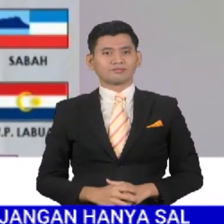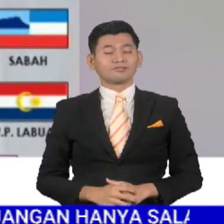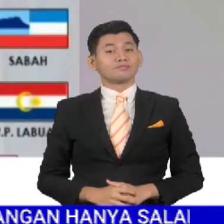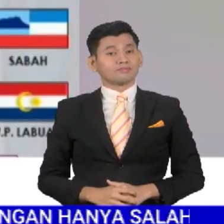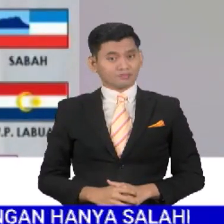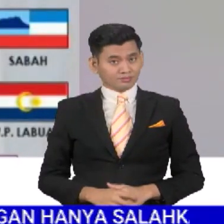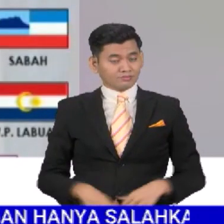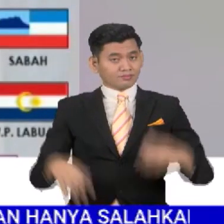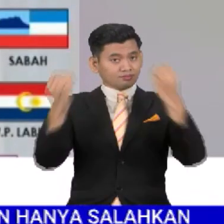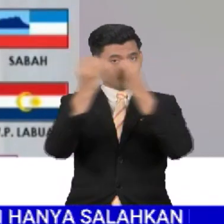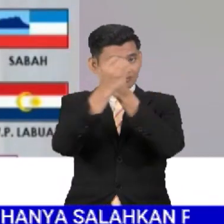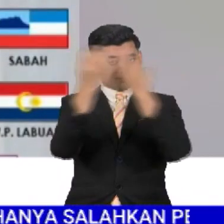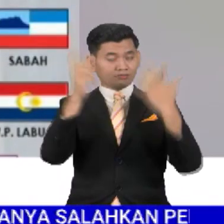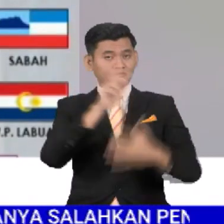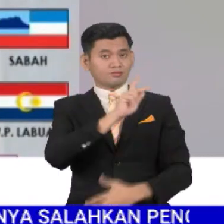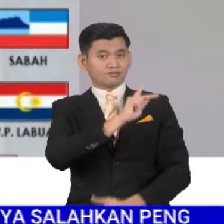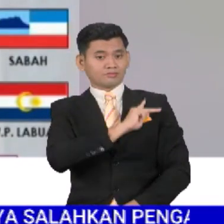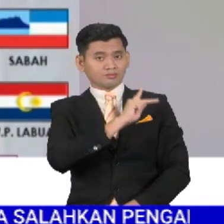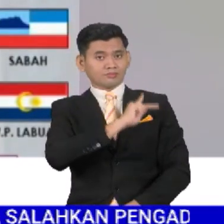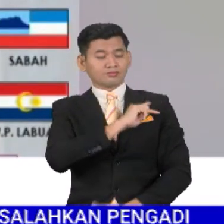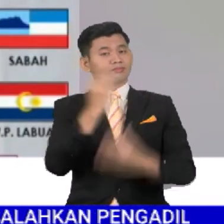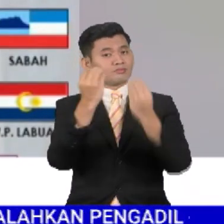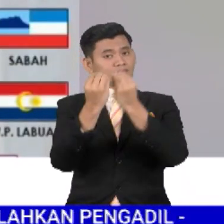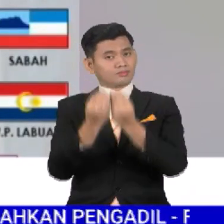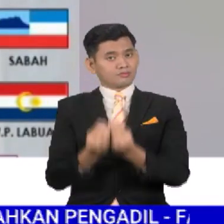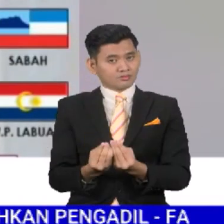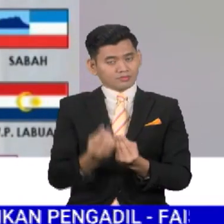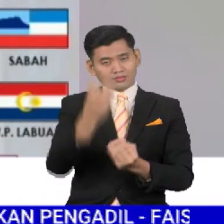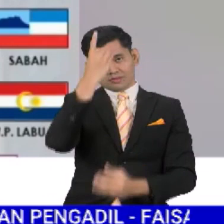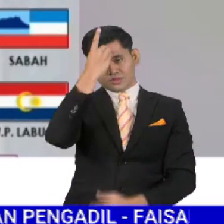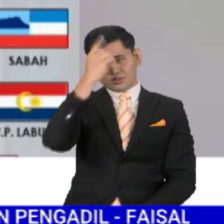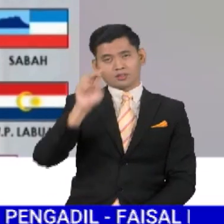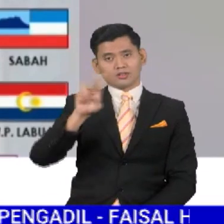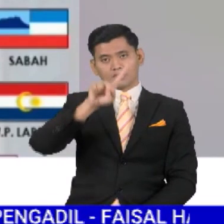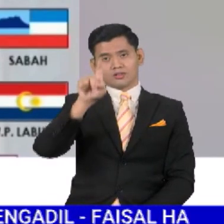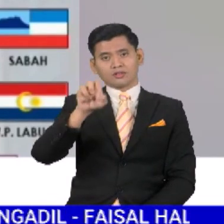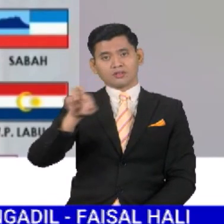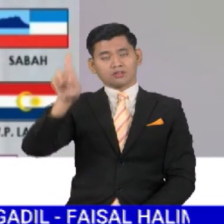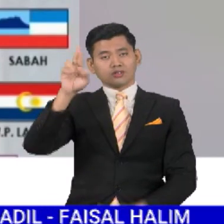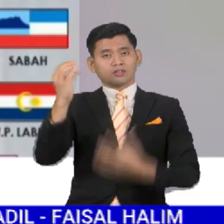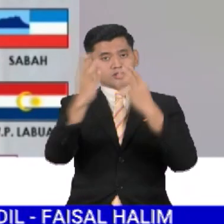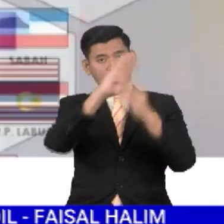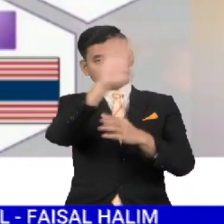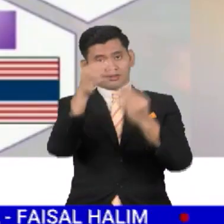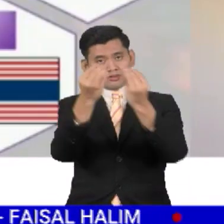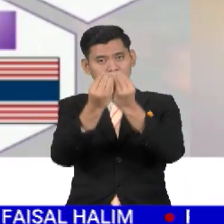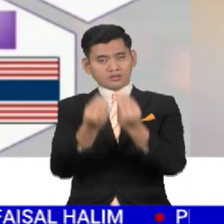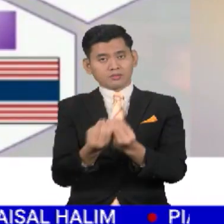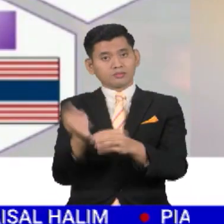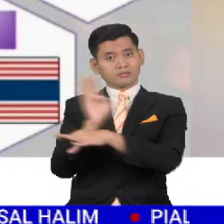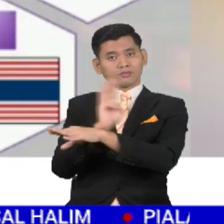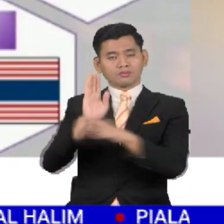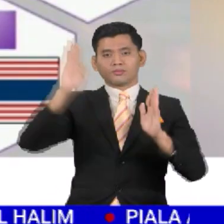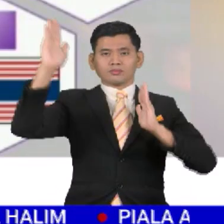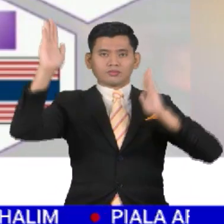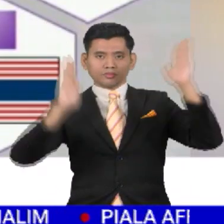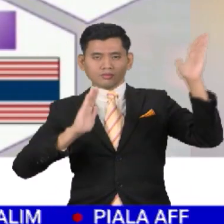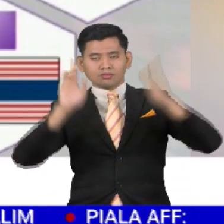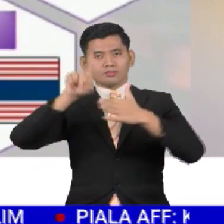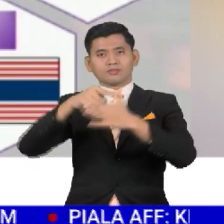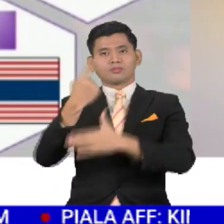menurut si kenyataan ketua perang kawan Datuk Sri dokter Muhammad uzir Mahidin memaklumkan jumlah dagangan belisir pada November